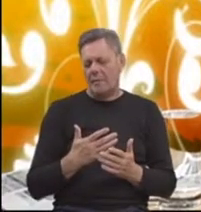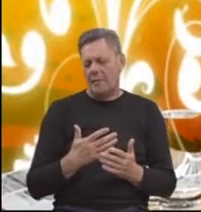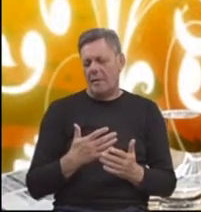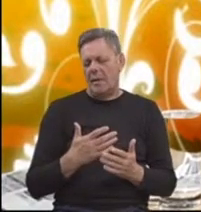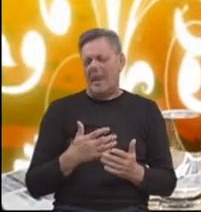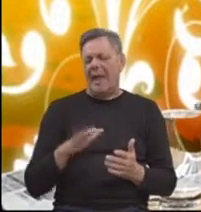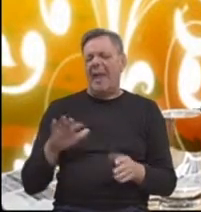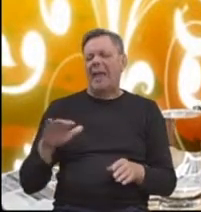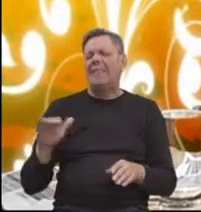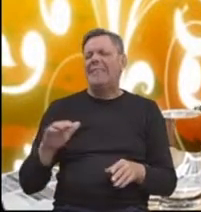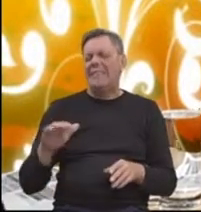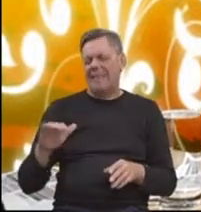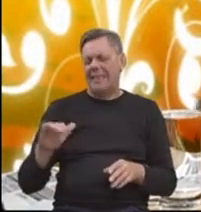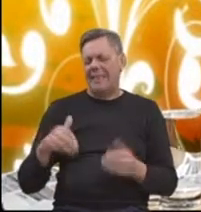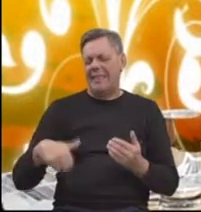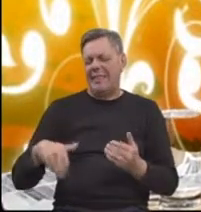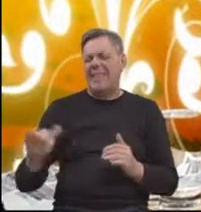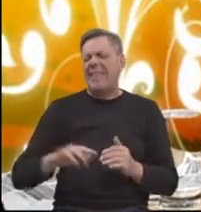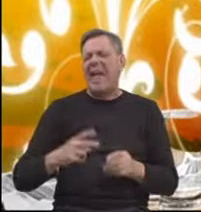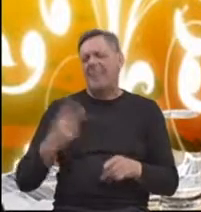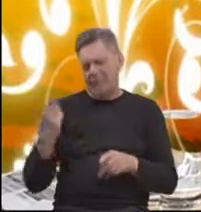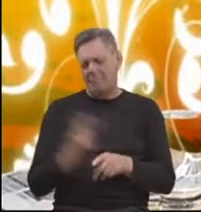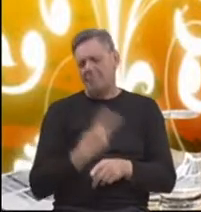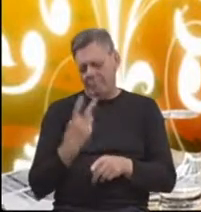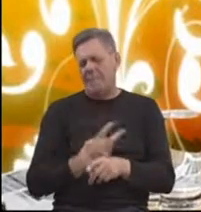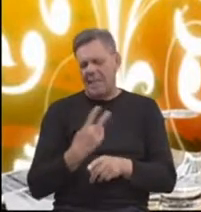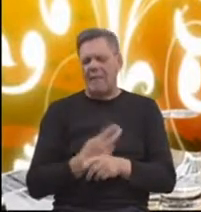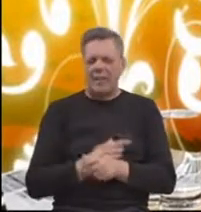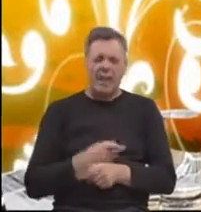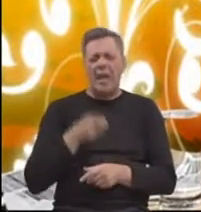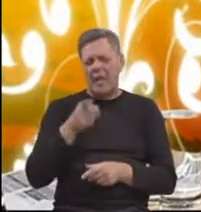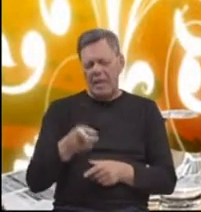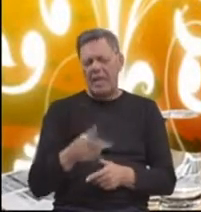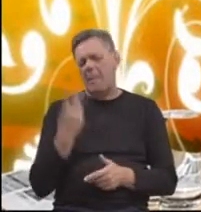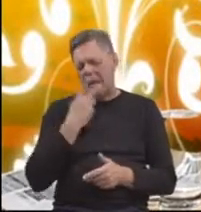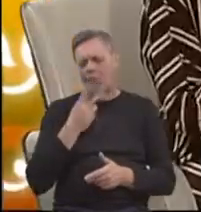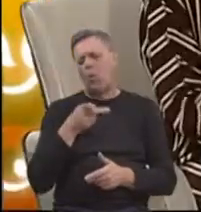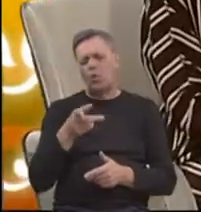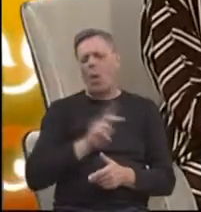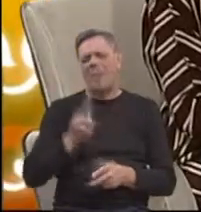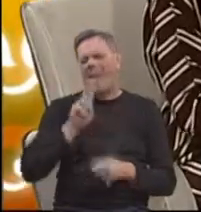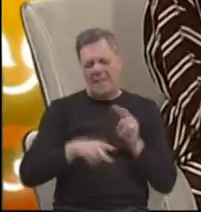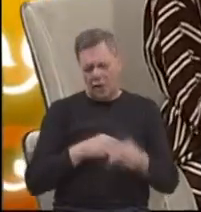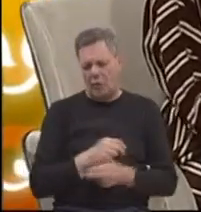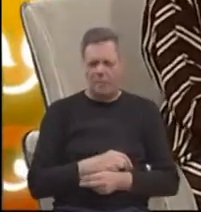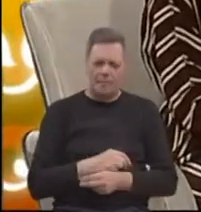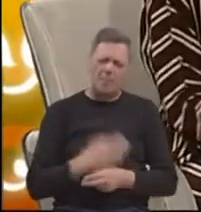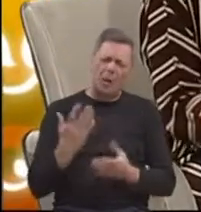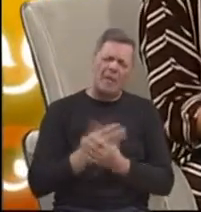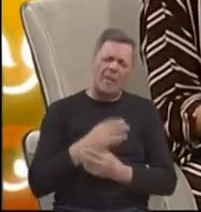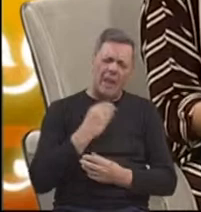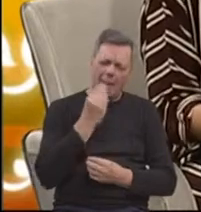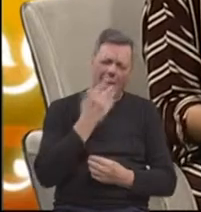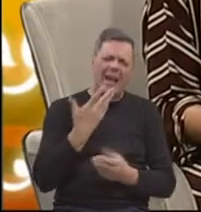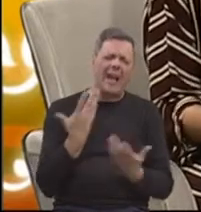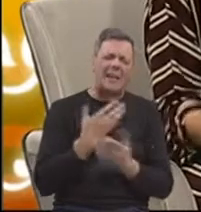zbilja. Cijeli život se tako živi, to nije izlječivo, prema tome cijeli život se prilagođava. Tako, da, i to prilagođavanje prehrane, recimo kada se